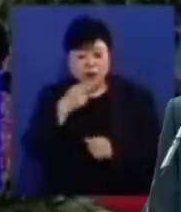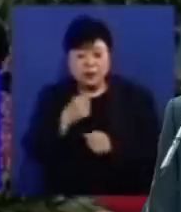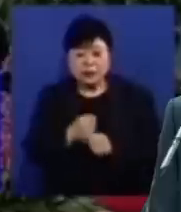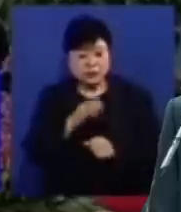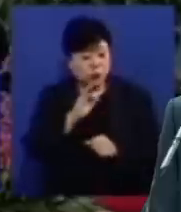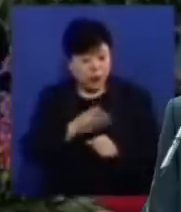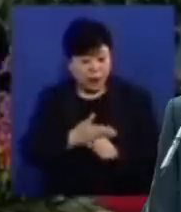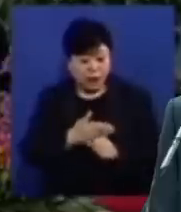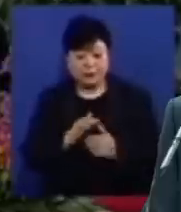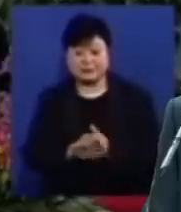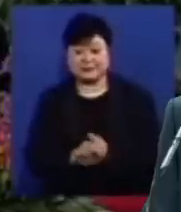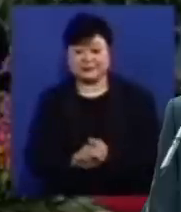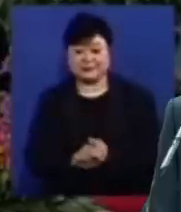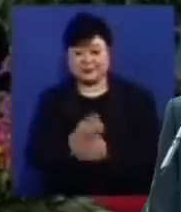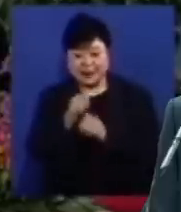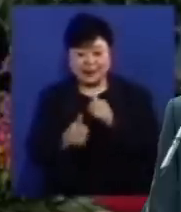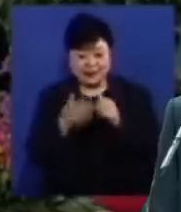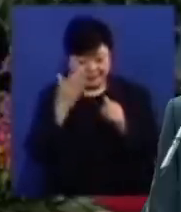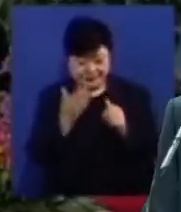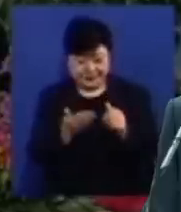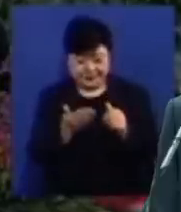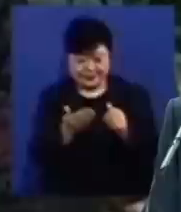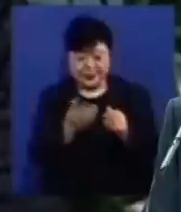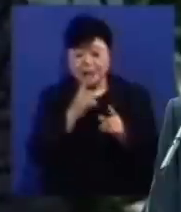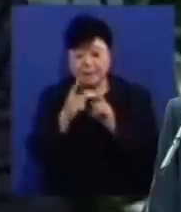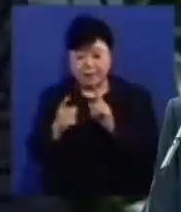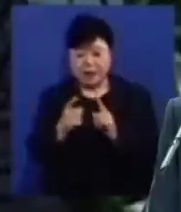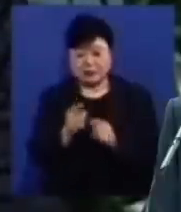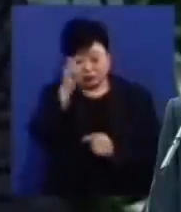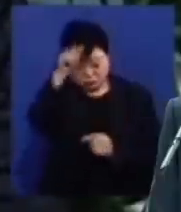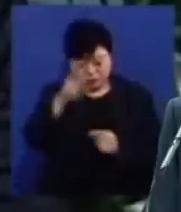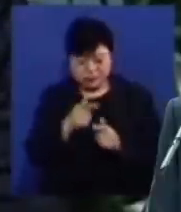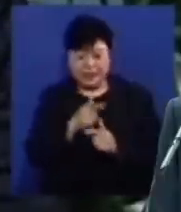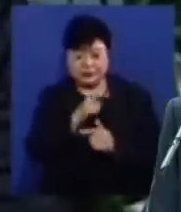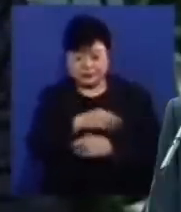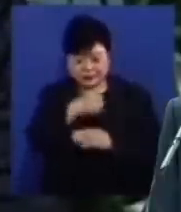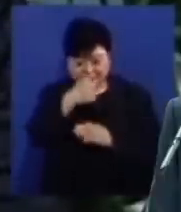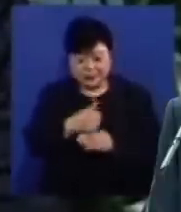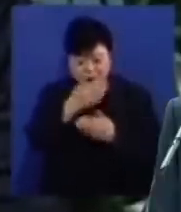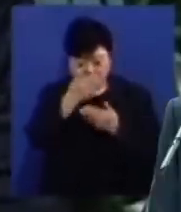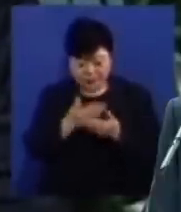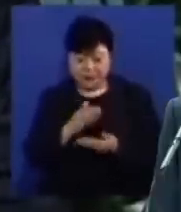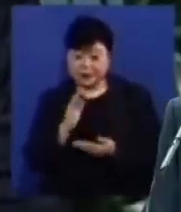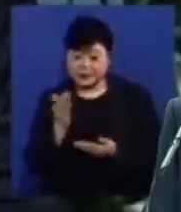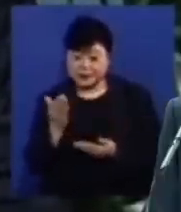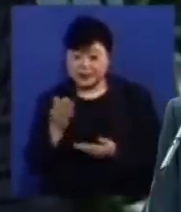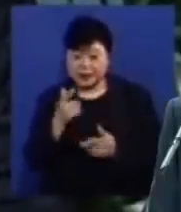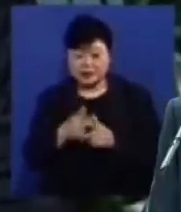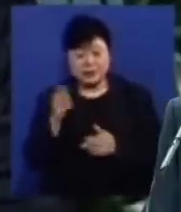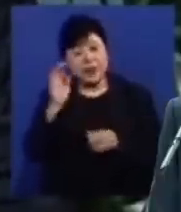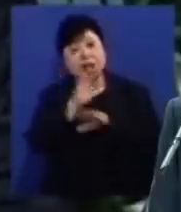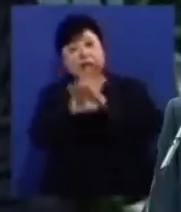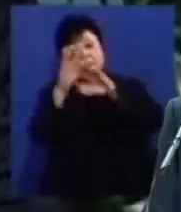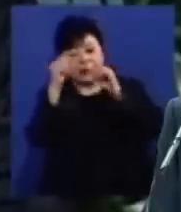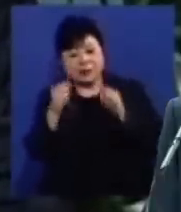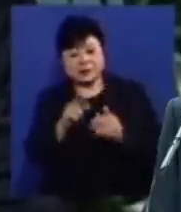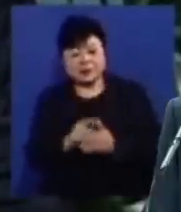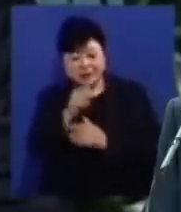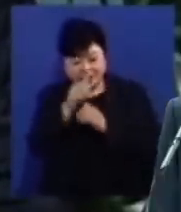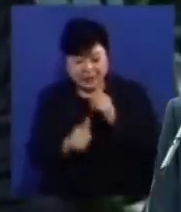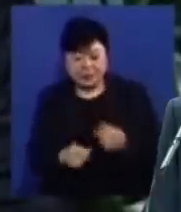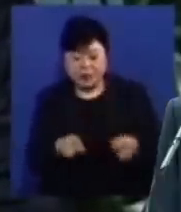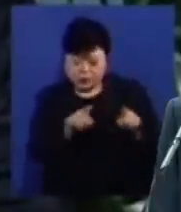없느니라. 이는 하나님의 말씀인 우리 주 예수 그리스도를 말하는 것입니다. 예수님은 하늘에서 계실 때는